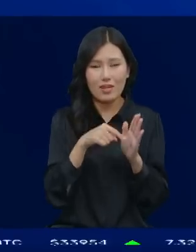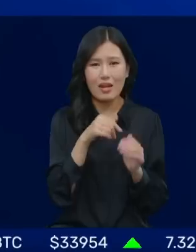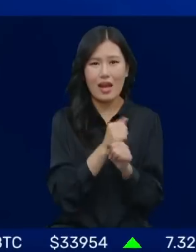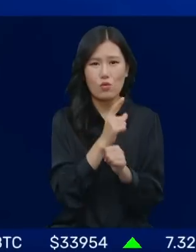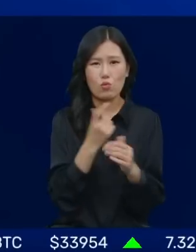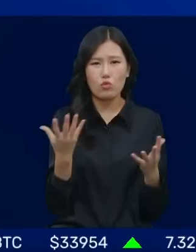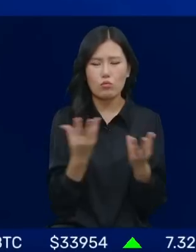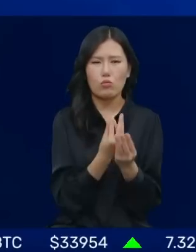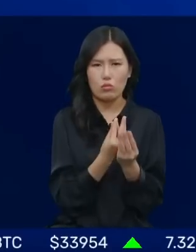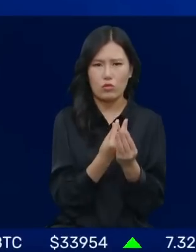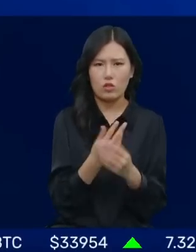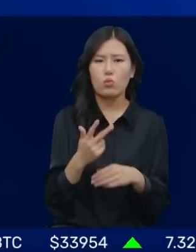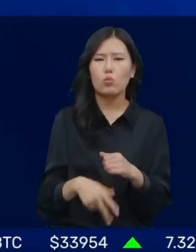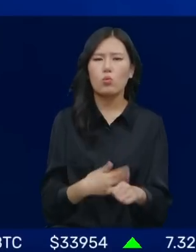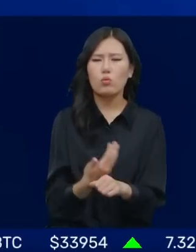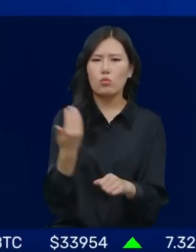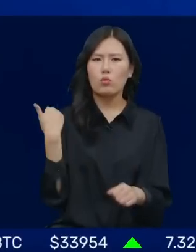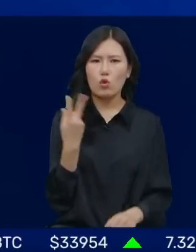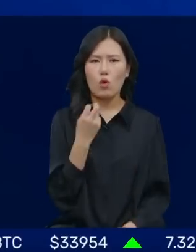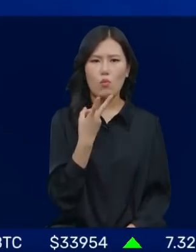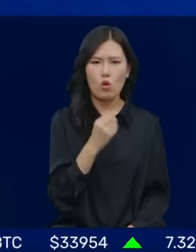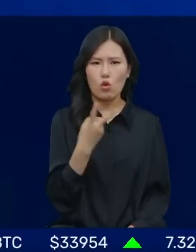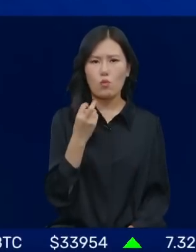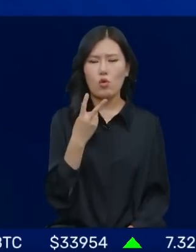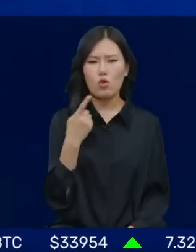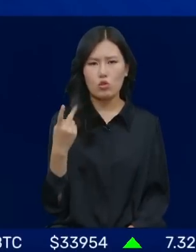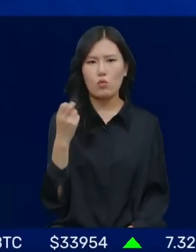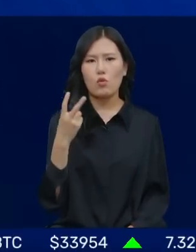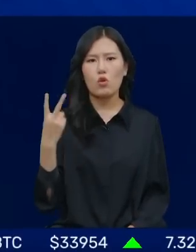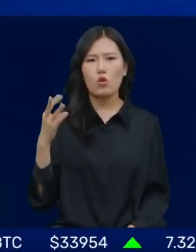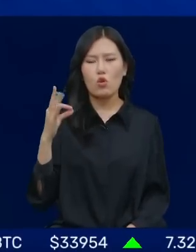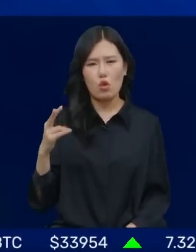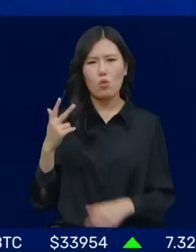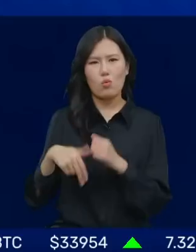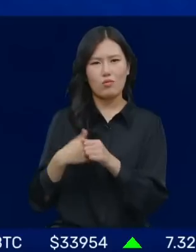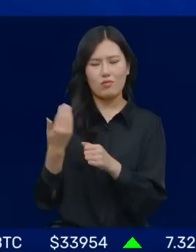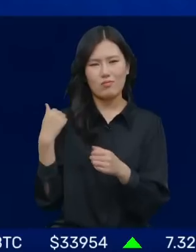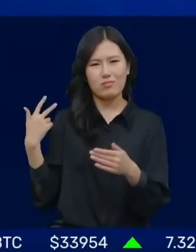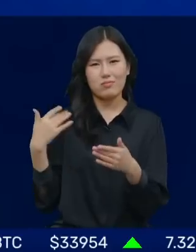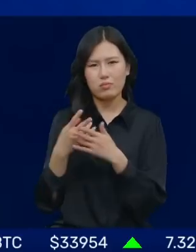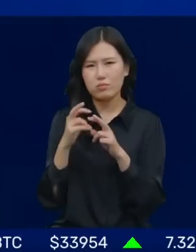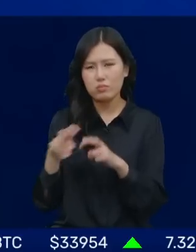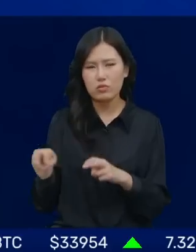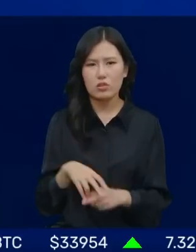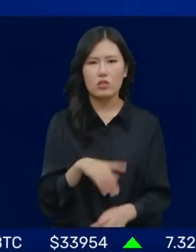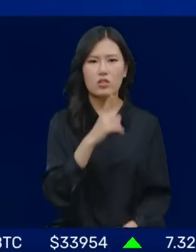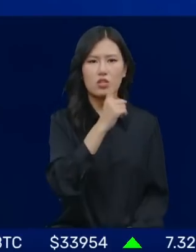За өнгөрсөн 3 жилийн хугацаанд буюу 2021 22 оны ажиллах хүчний судалгааг харах юм бол нэг болон дөрөвдүгээр үйлрэлд ажилчдын тоо буурч